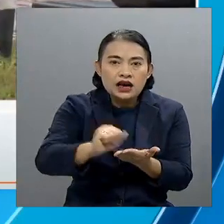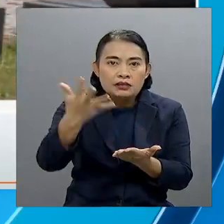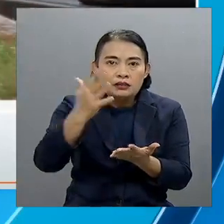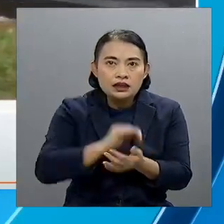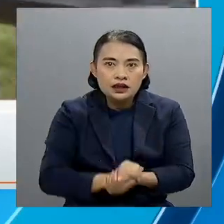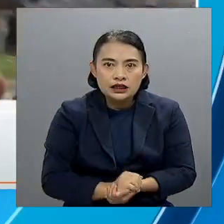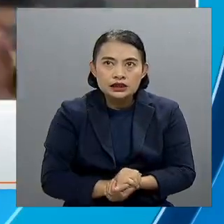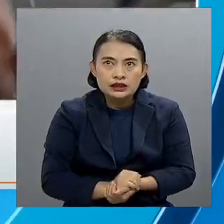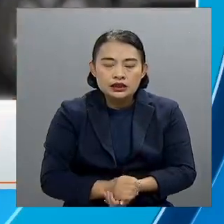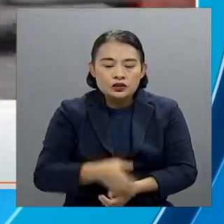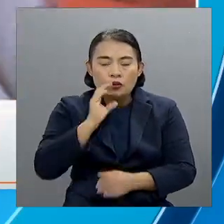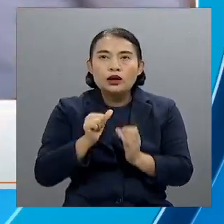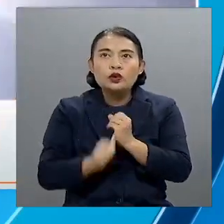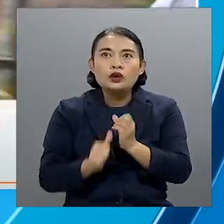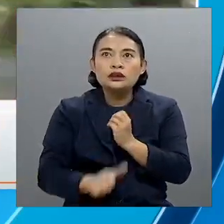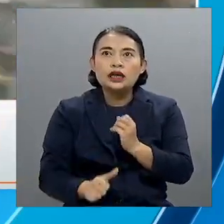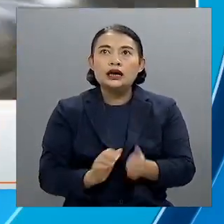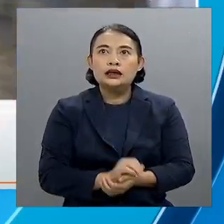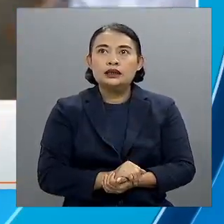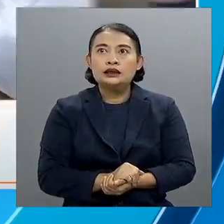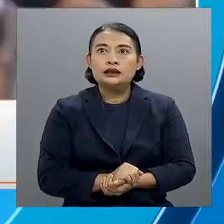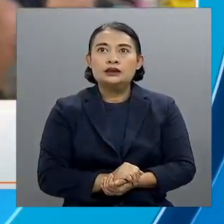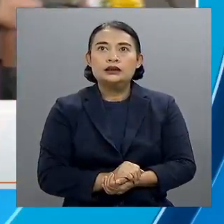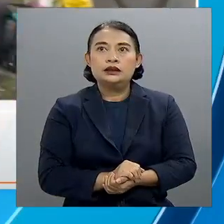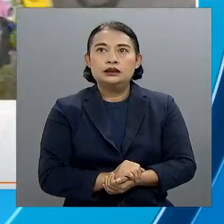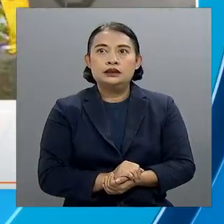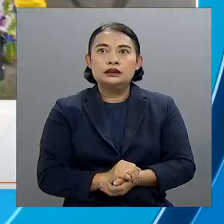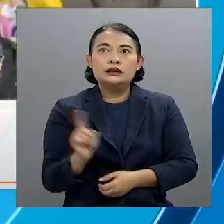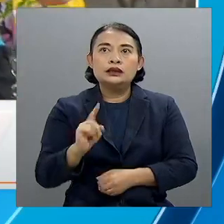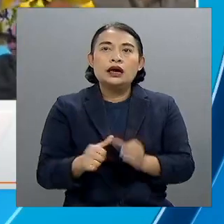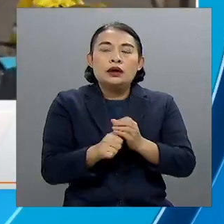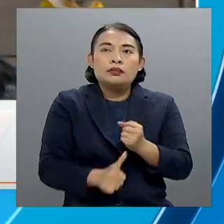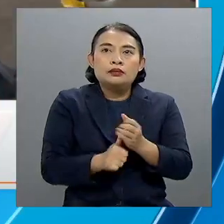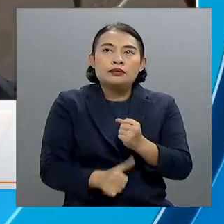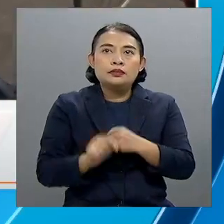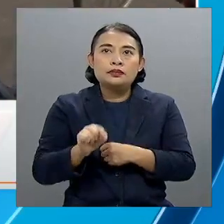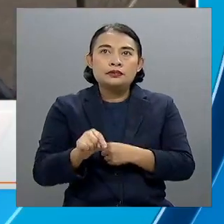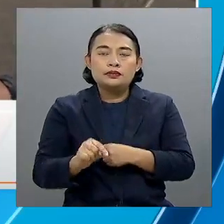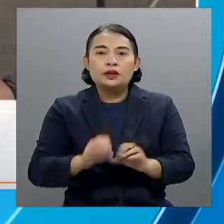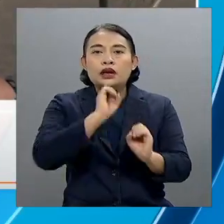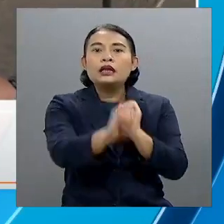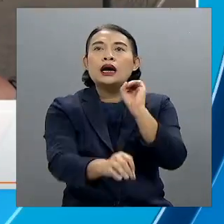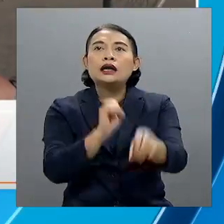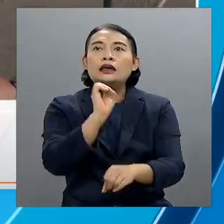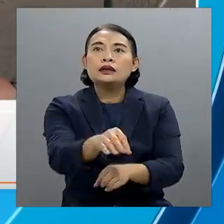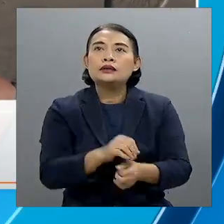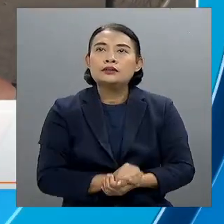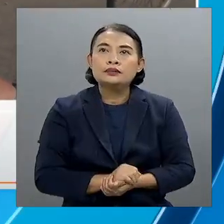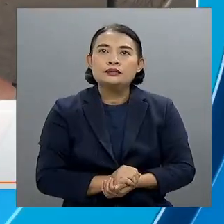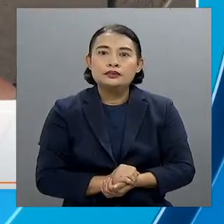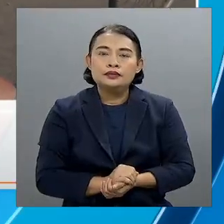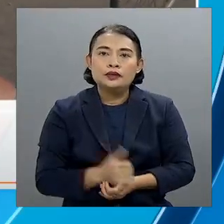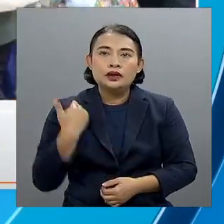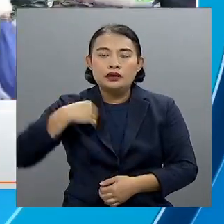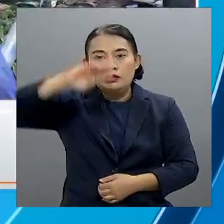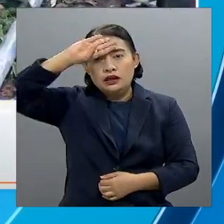กนี้จะมาจากไม่ว่าจะเป็นจากอุจจาระจากปัสสาวะหรือจากขยะนะคะขยะก็จะมีเชื้อโรคมากินนะคะเพราะงั้